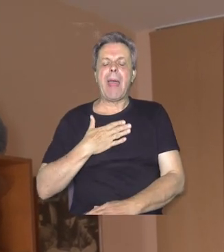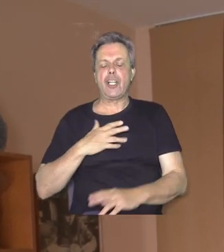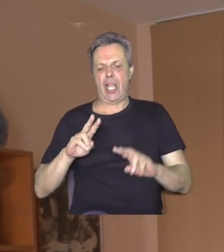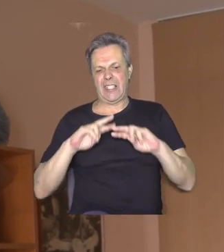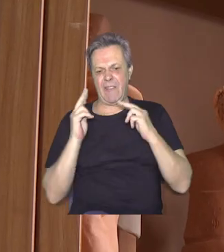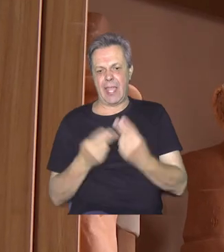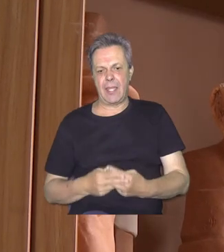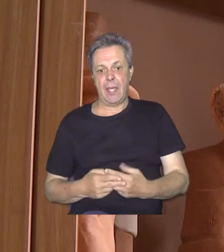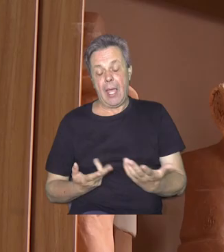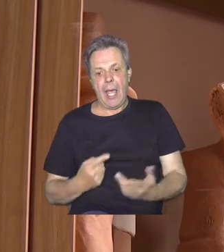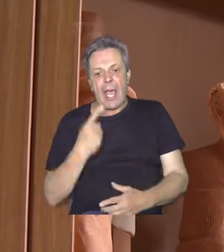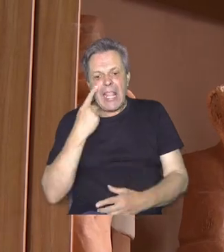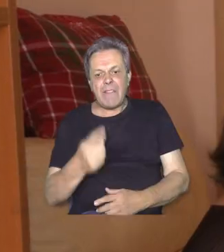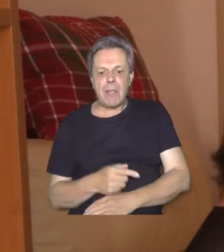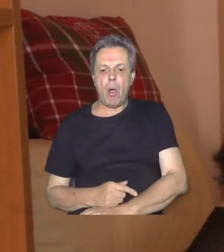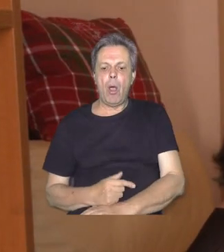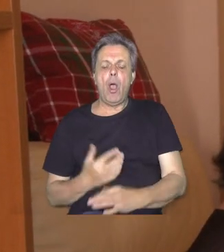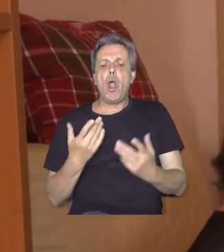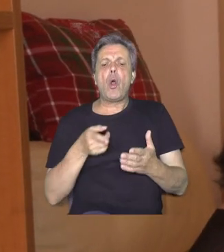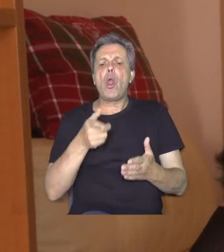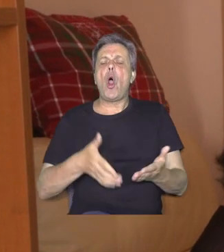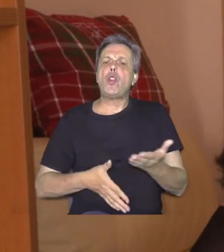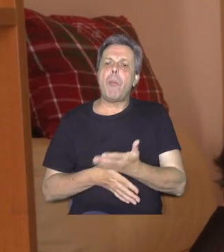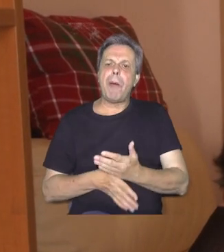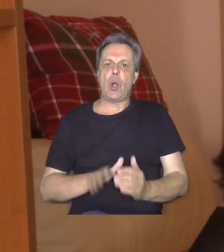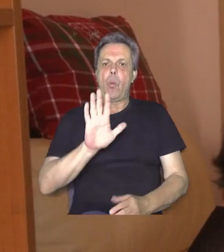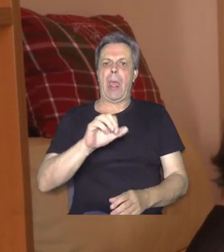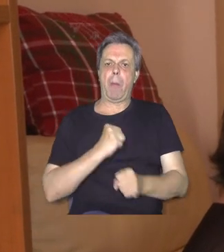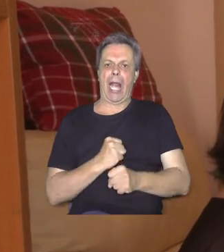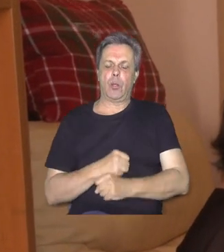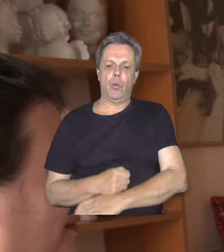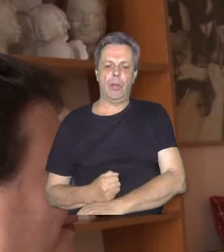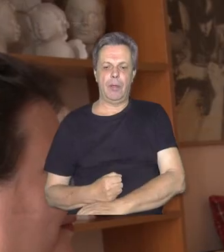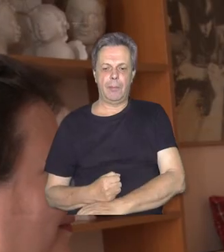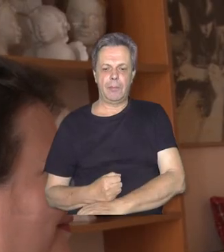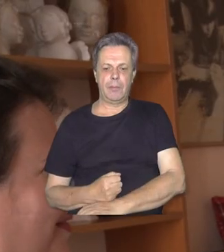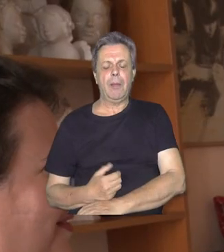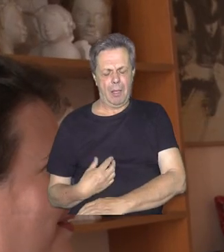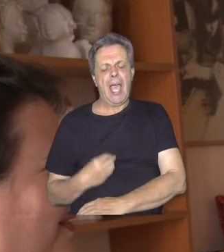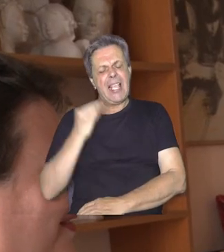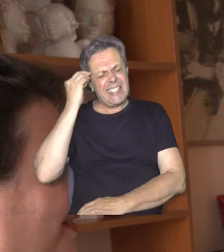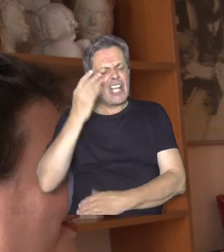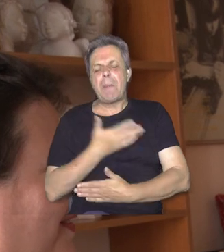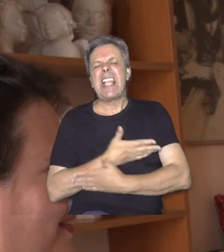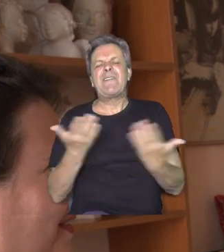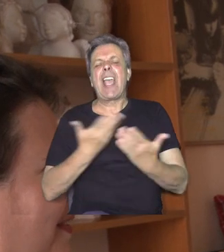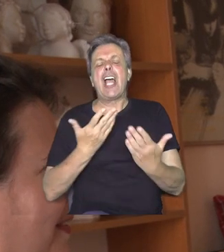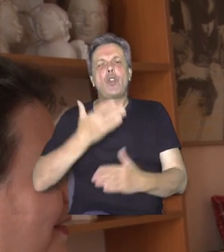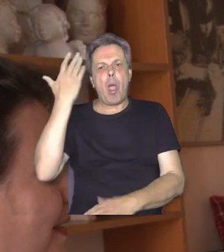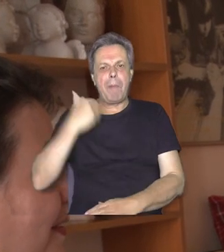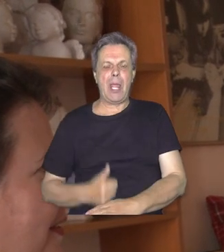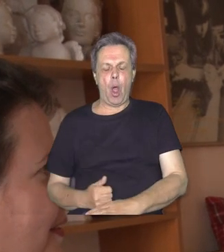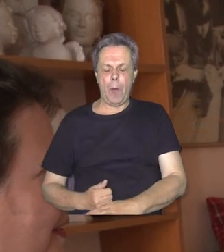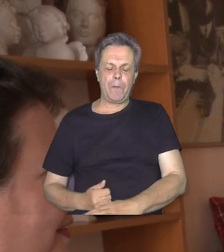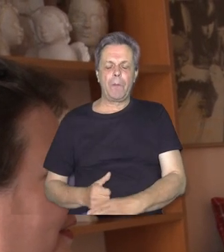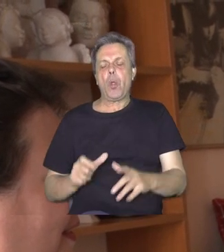naš svijet. Pa da vidimo koliko je to pomaže u njenom radu. Pa sjećam sa svega što je bilo